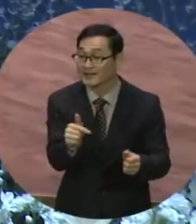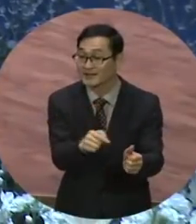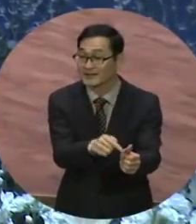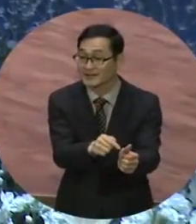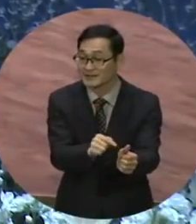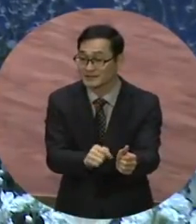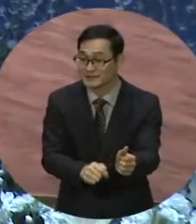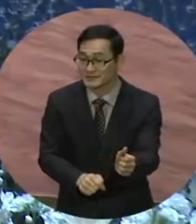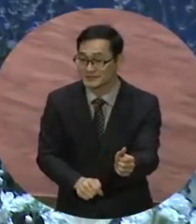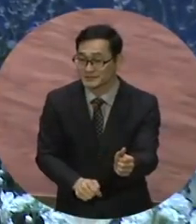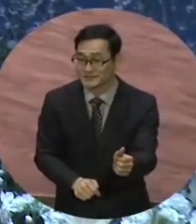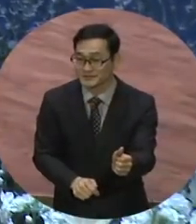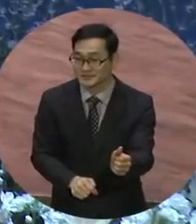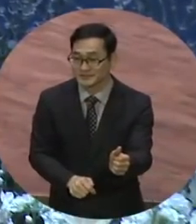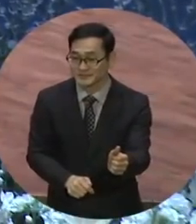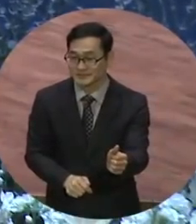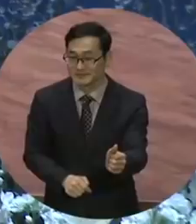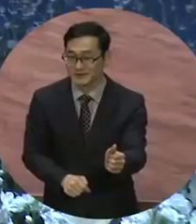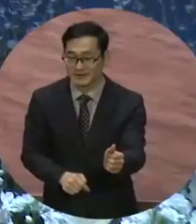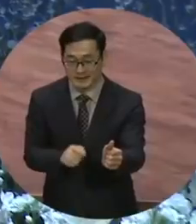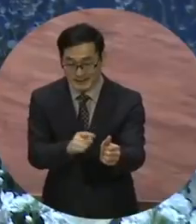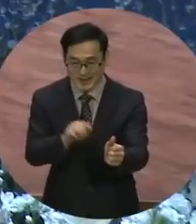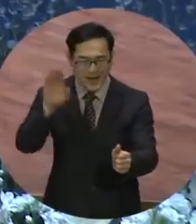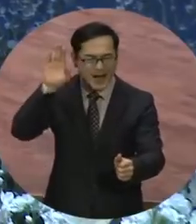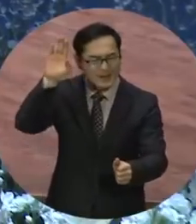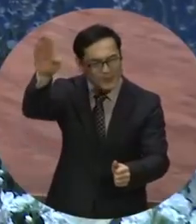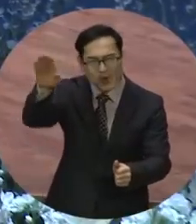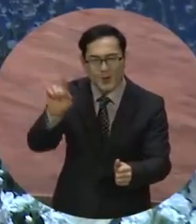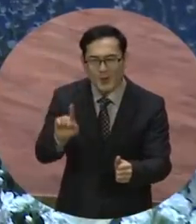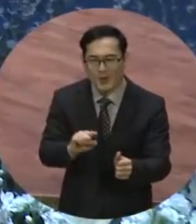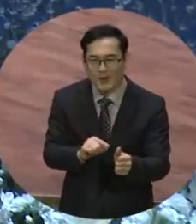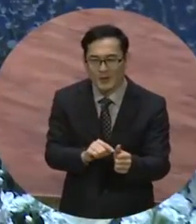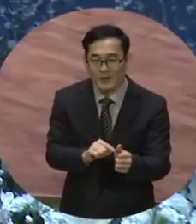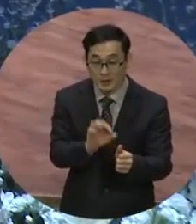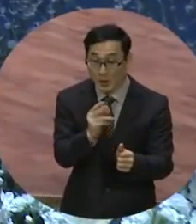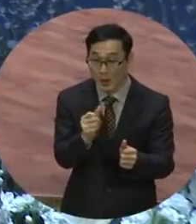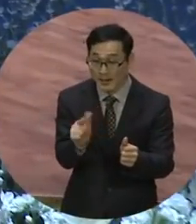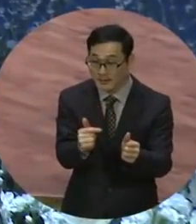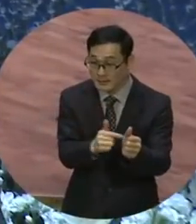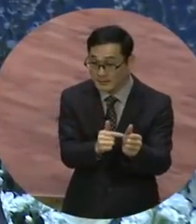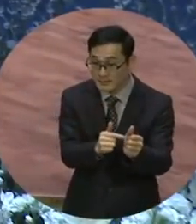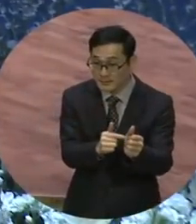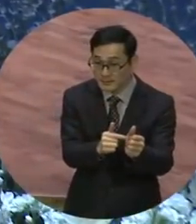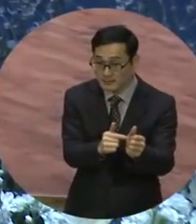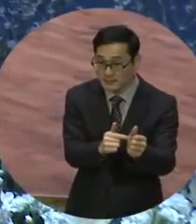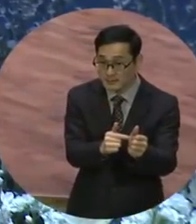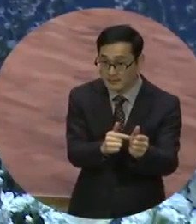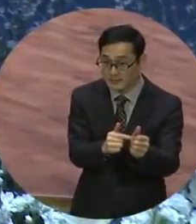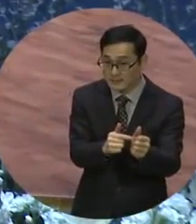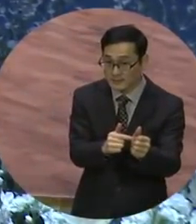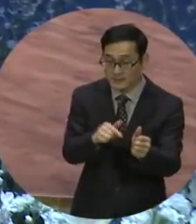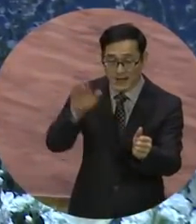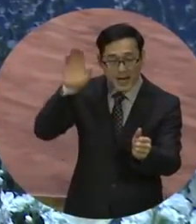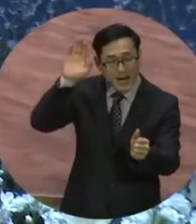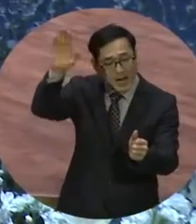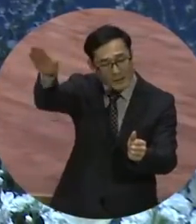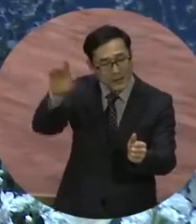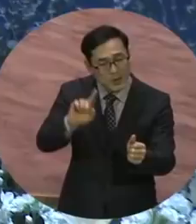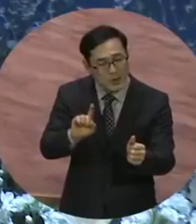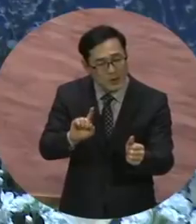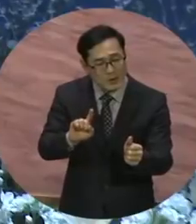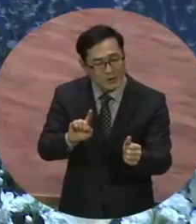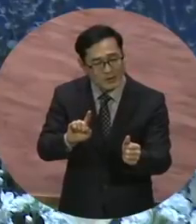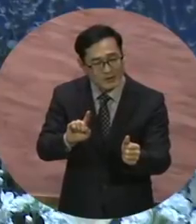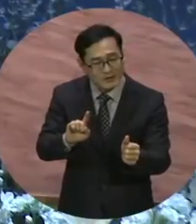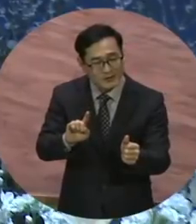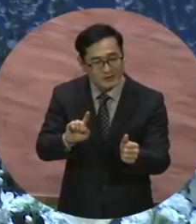저를 장래에 대해서 말씀해 주셨는데 저 요한의 장래는 어떻게 됩니까? 예수님이